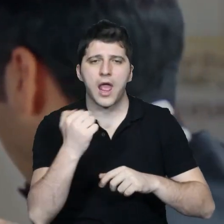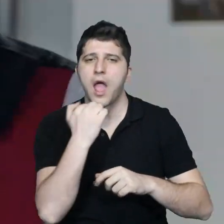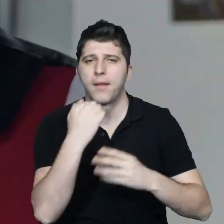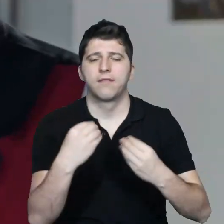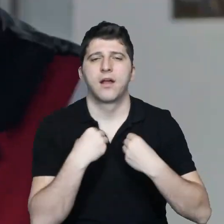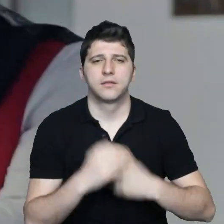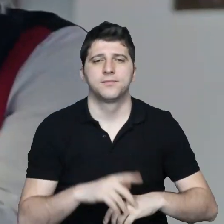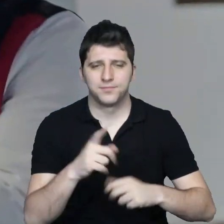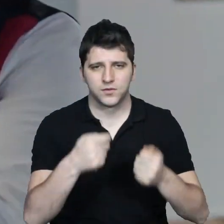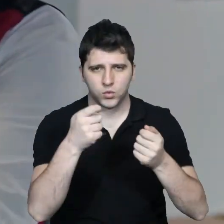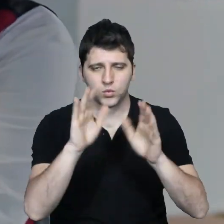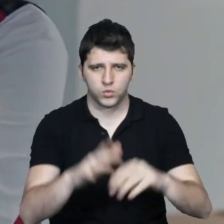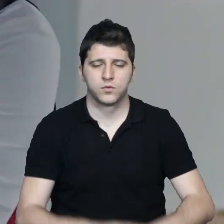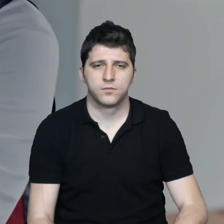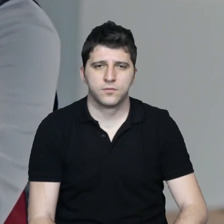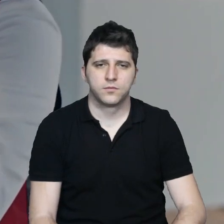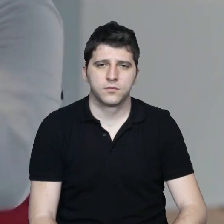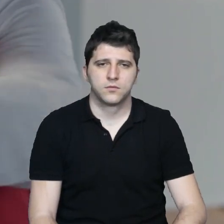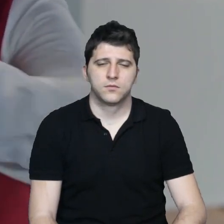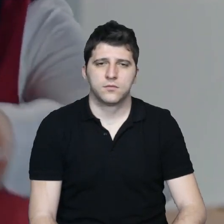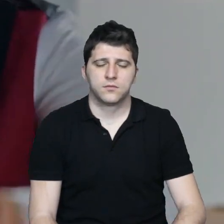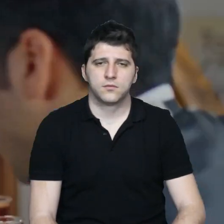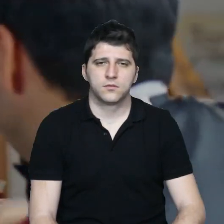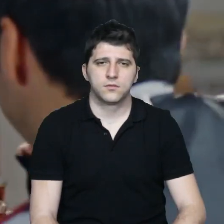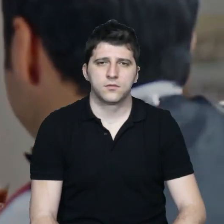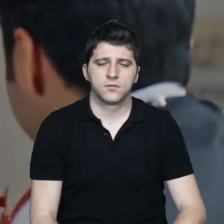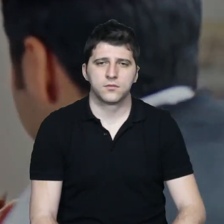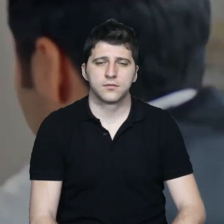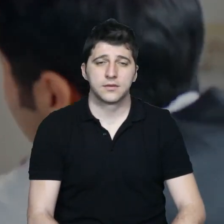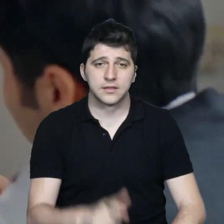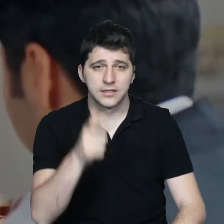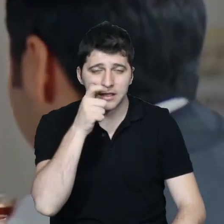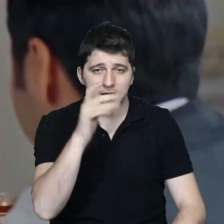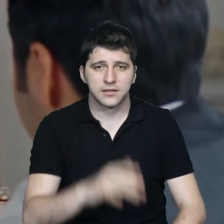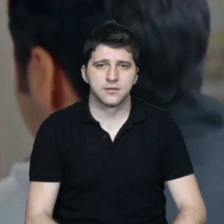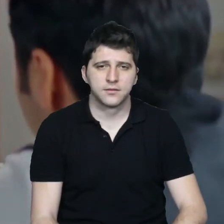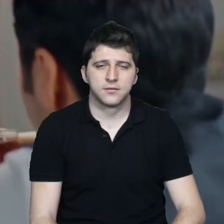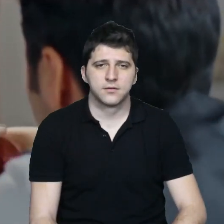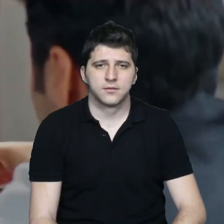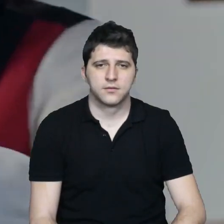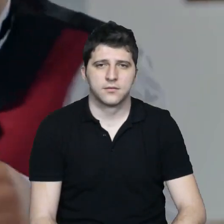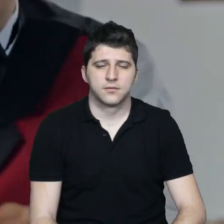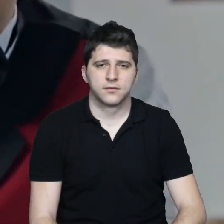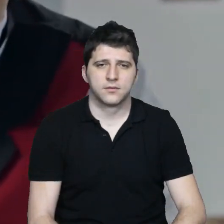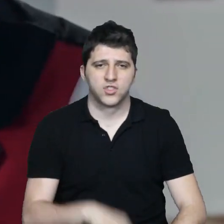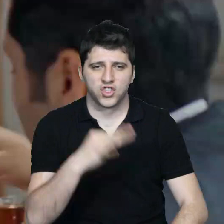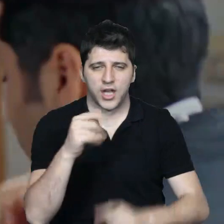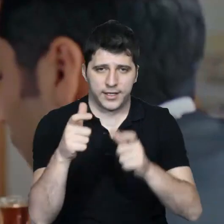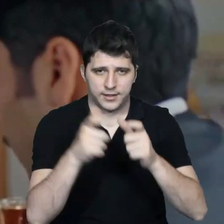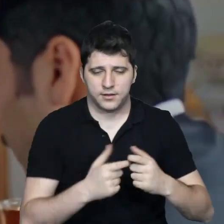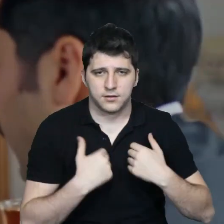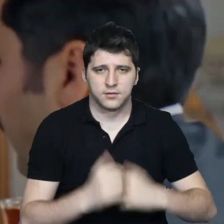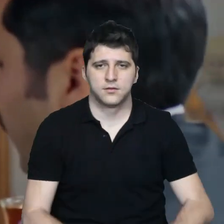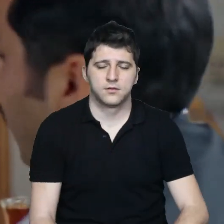emanet etti. Sen şu dostu al. İsmail tepsiden kendine bir tabak aldı. Çay. Çayını da